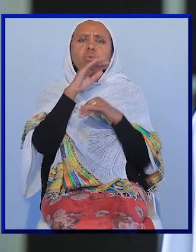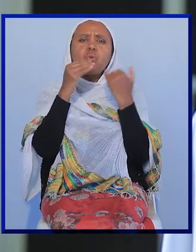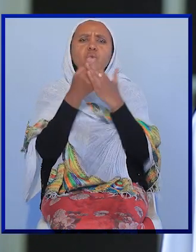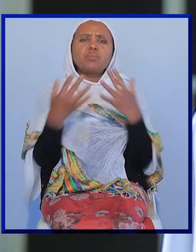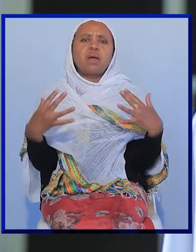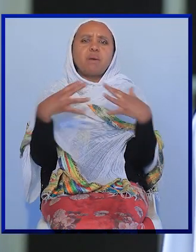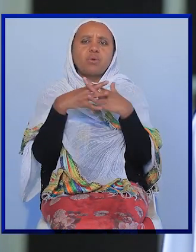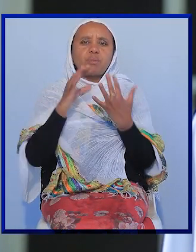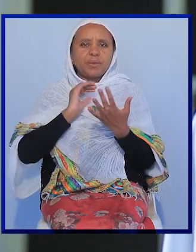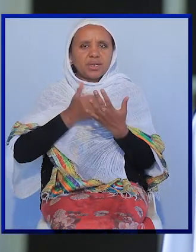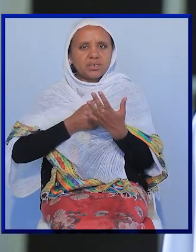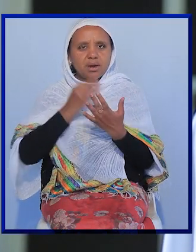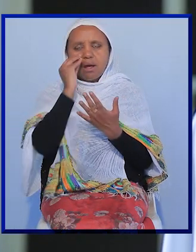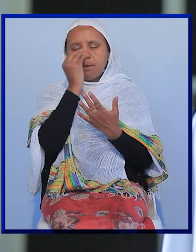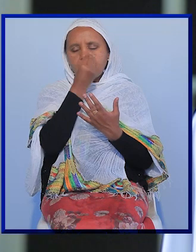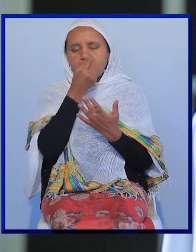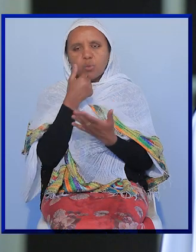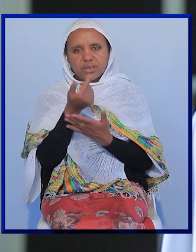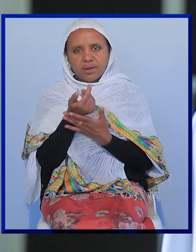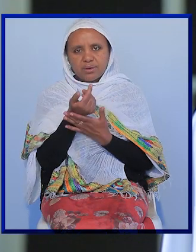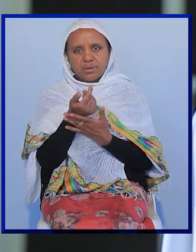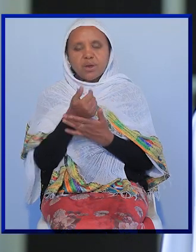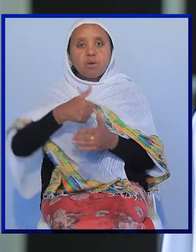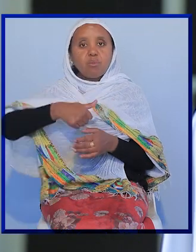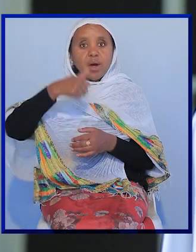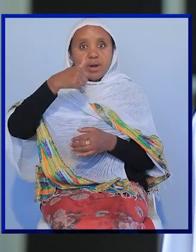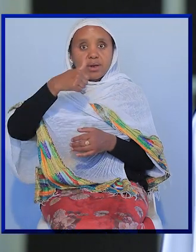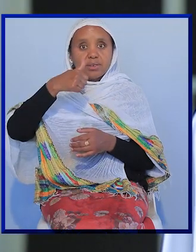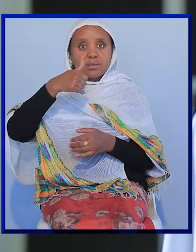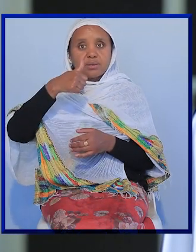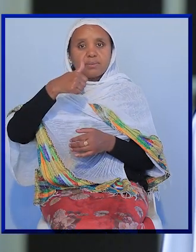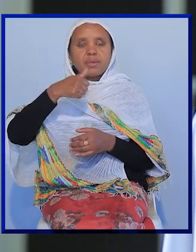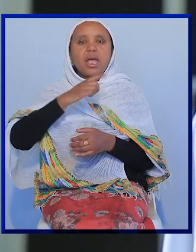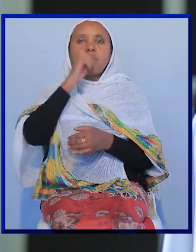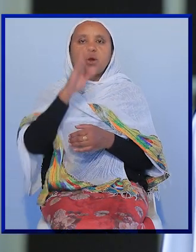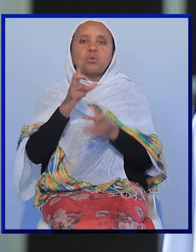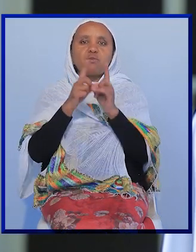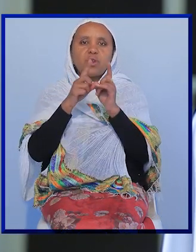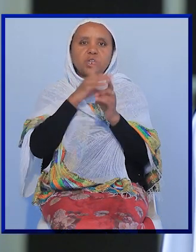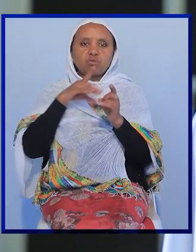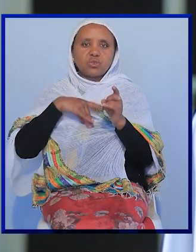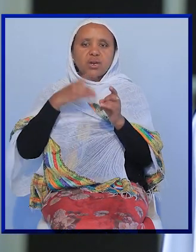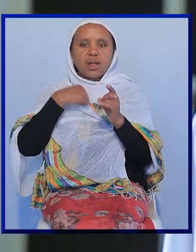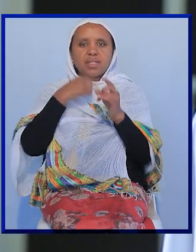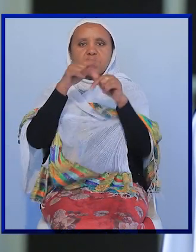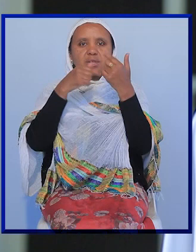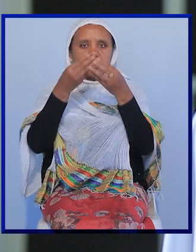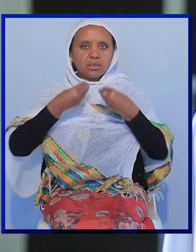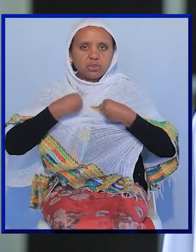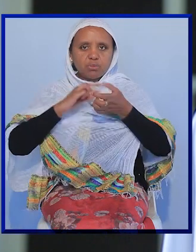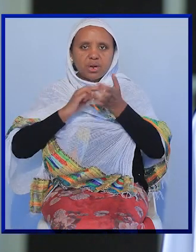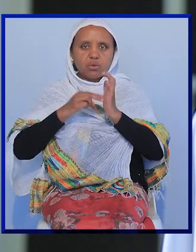ተባብረው እመቤታችንን አበባ ይሏታል። በዋናነት አማናዊውን ፍሬ ክርስቶስን ለኛ ስለሰጠችን ማለት